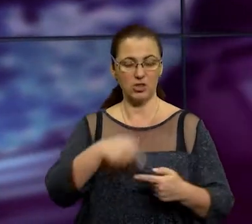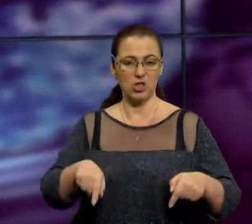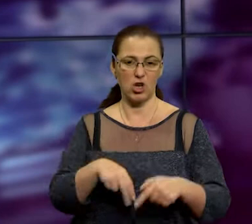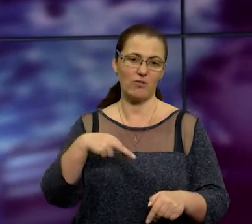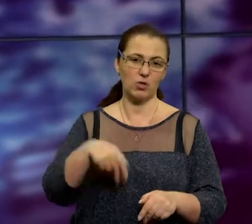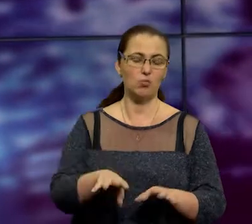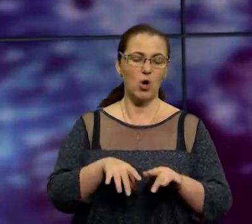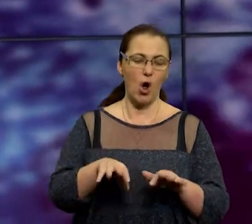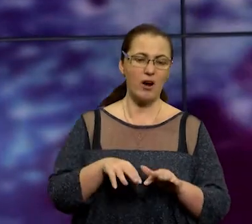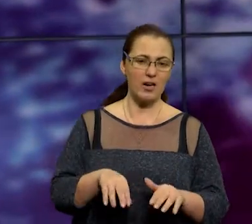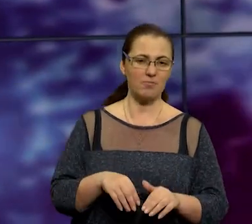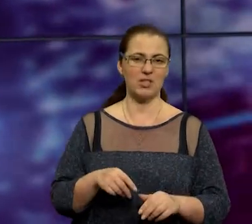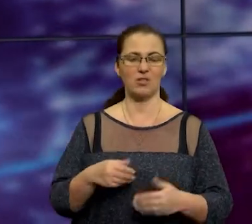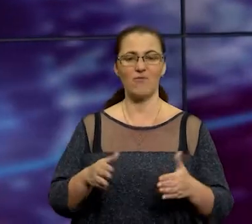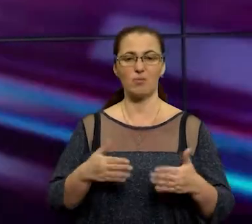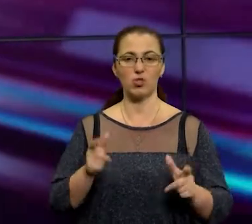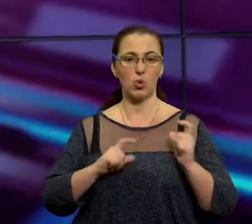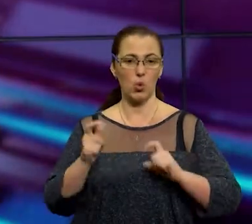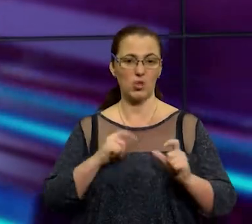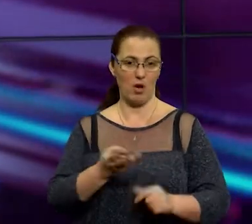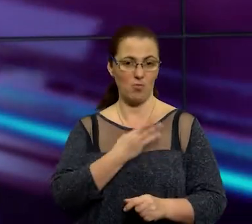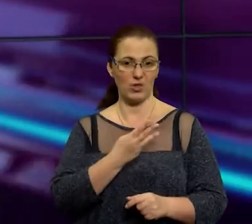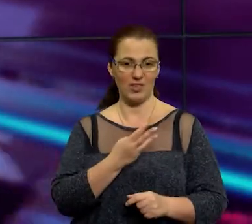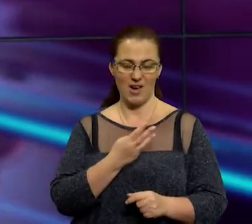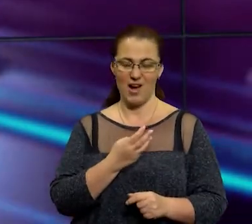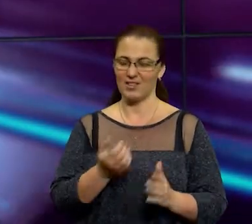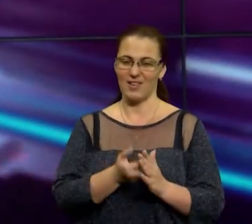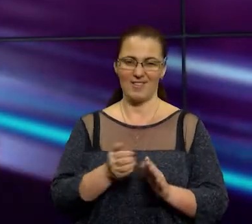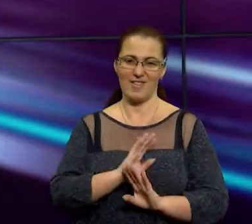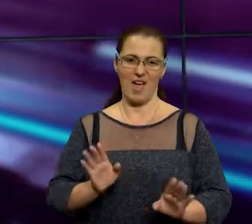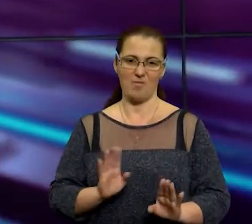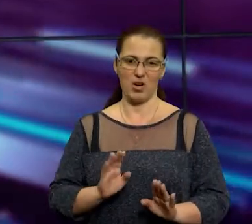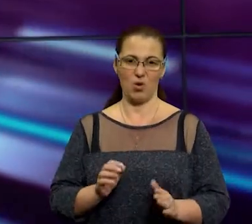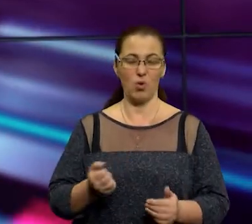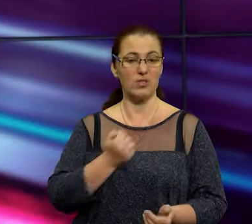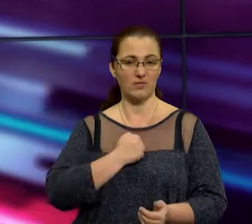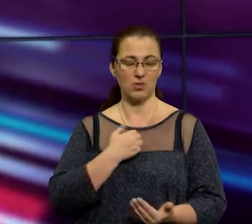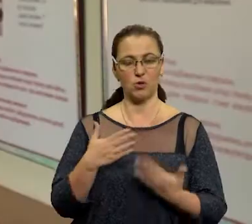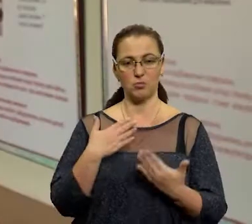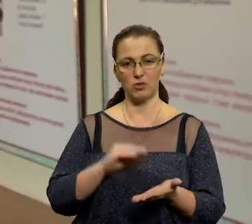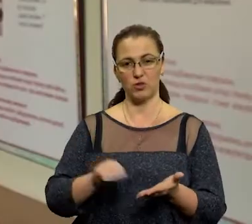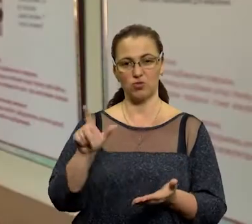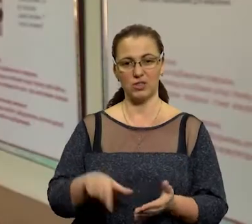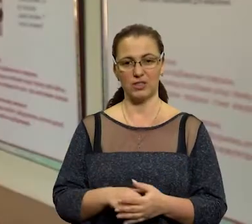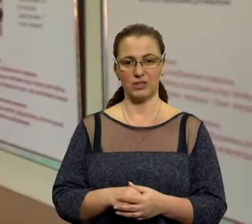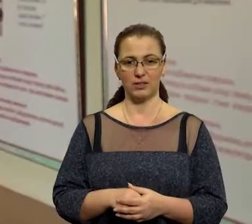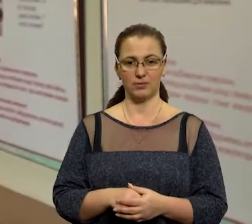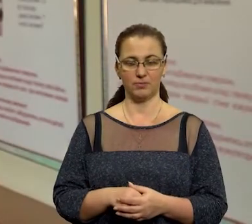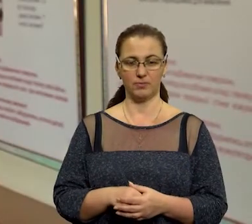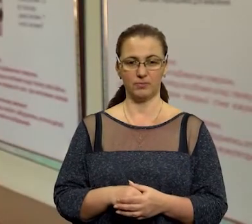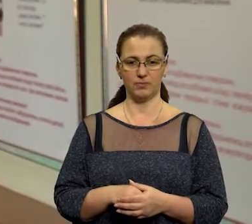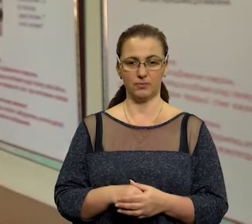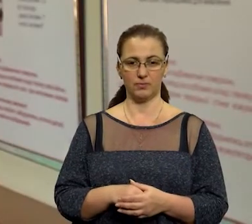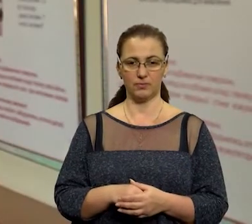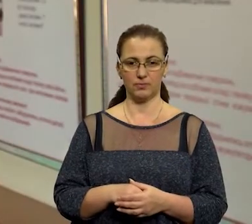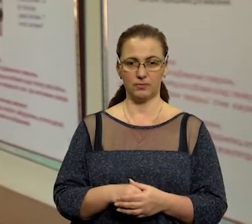програмісти і випускники університетів. Мотивації їм не бракує. З новобранцями спілкувались наші журналісти. Я venido desde España